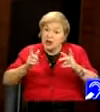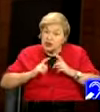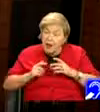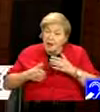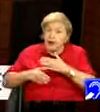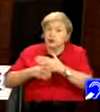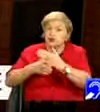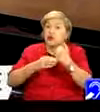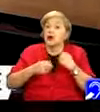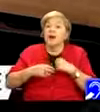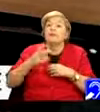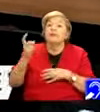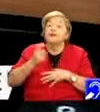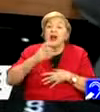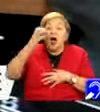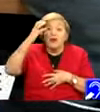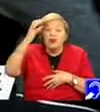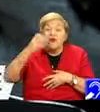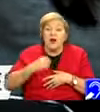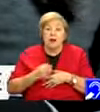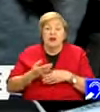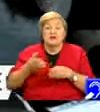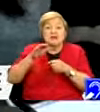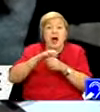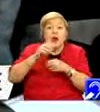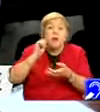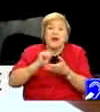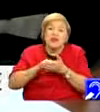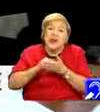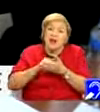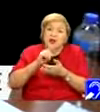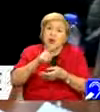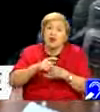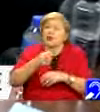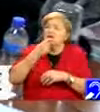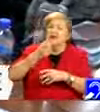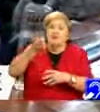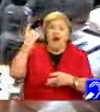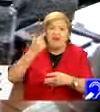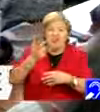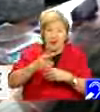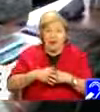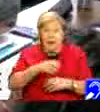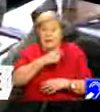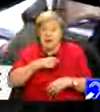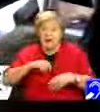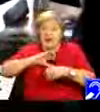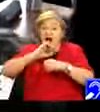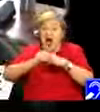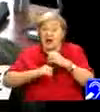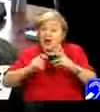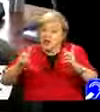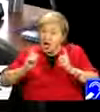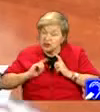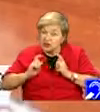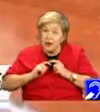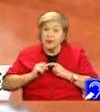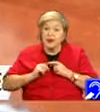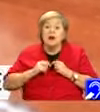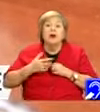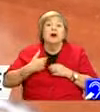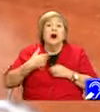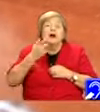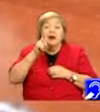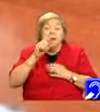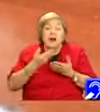mai acoperi din datoriile multe mari și istorice a ceturilor. Primăria Arad încă așteaptă să primească suma solicitată